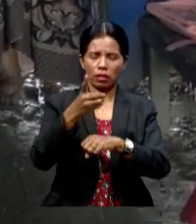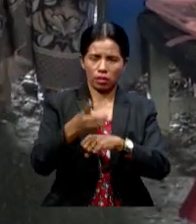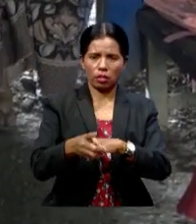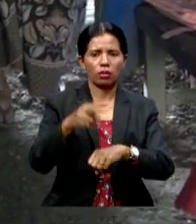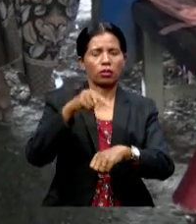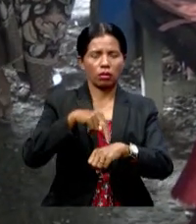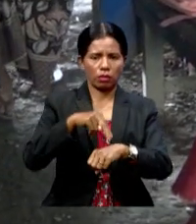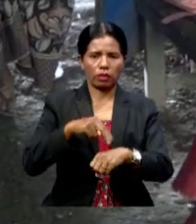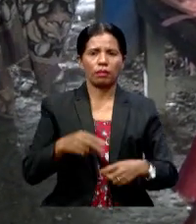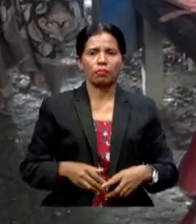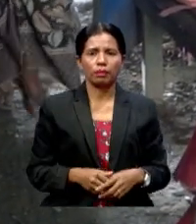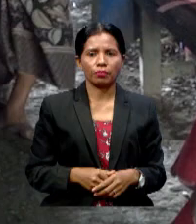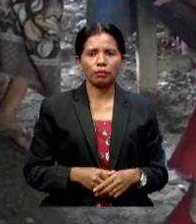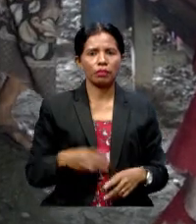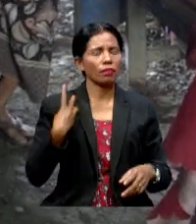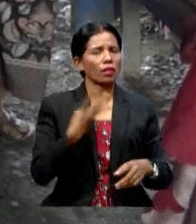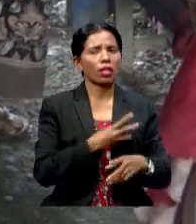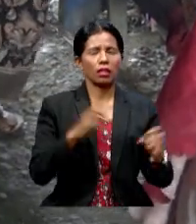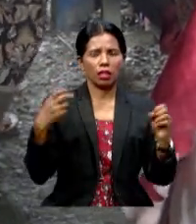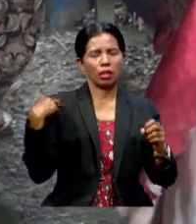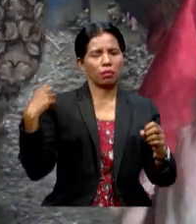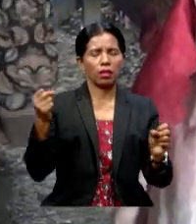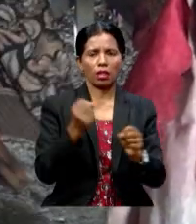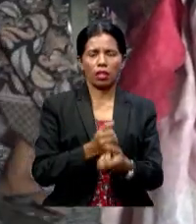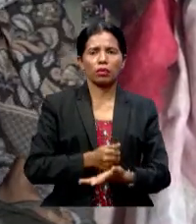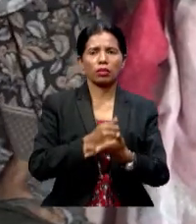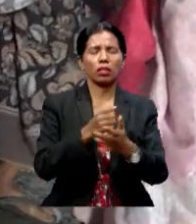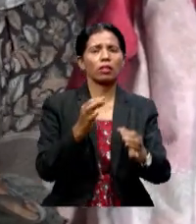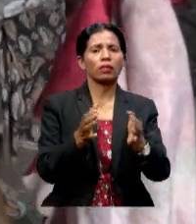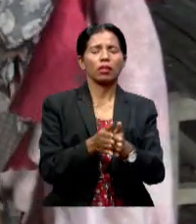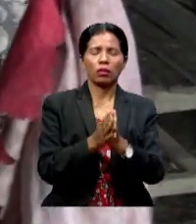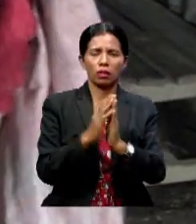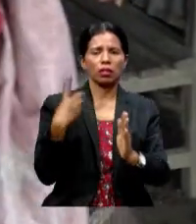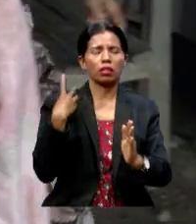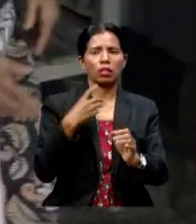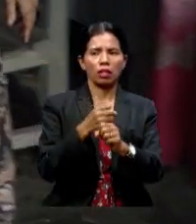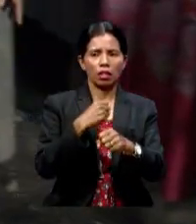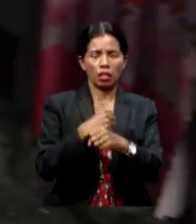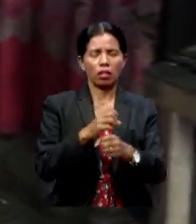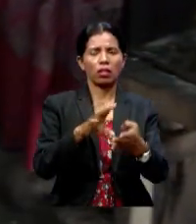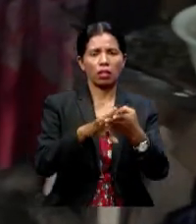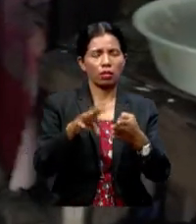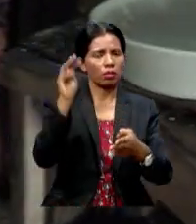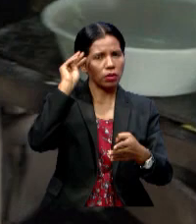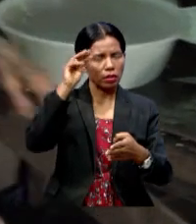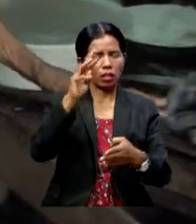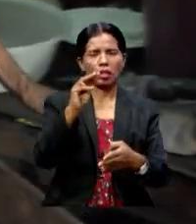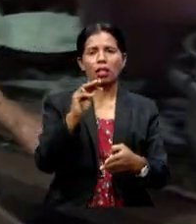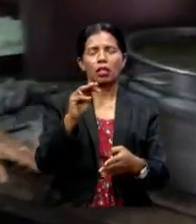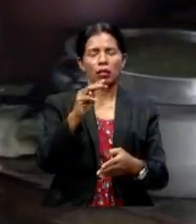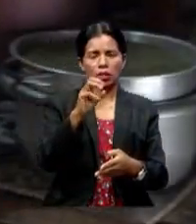disaster survey yang lalu pak, itu lah yang kita tahu juga, so itu khusus, kita itu nih kenar mak hal nanti pedi di rumah pak ministeri relevans